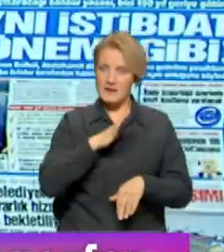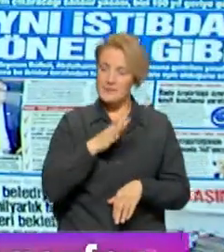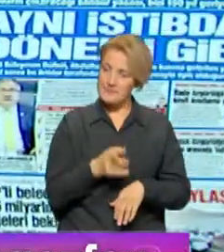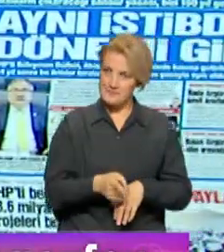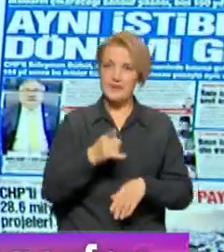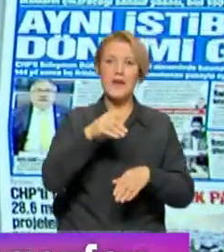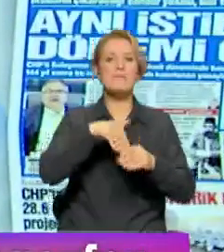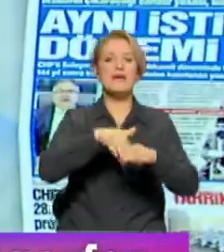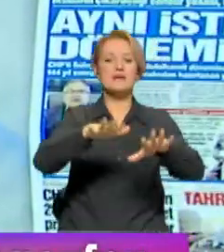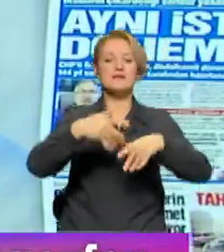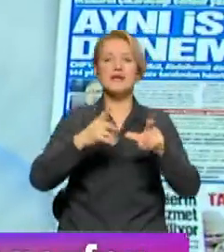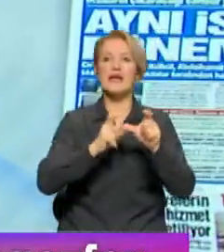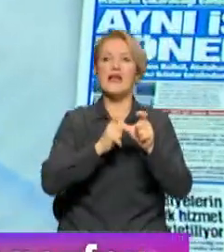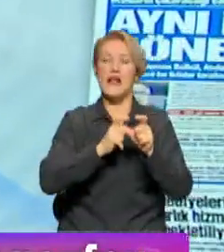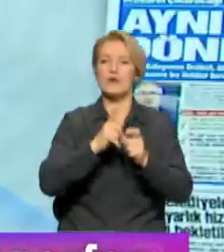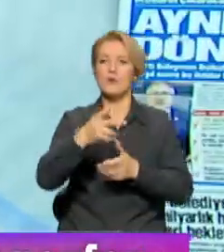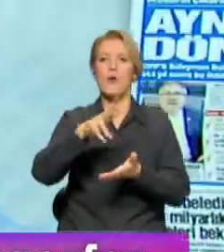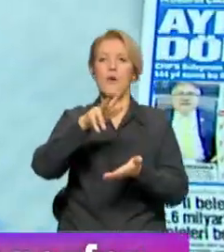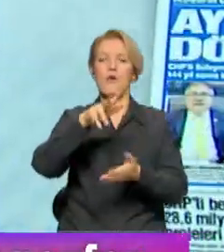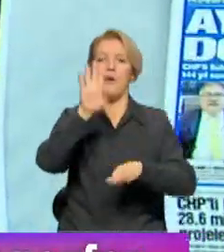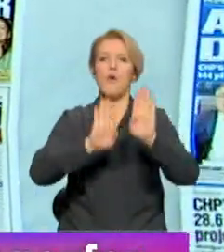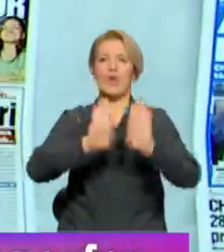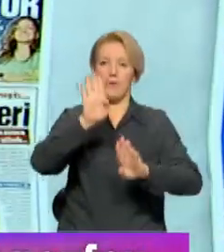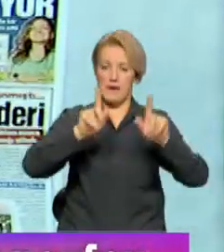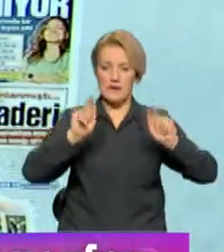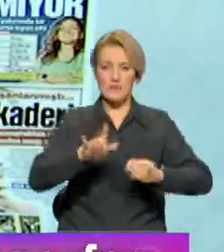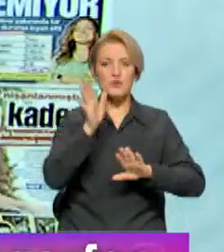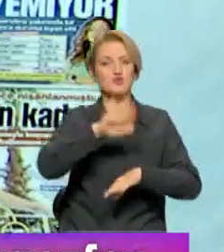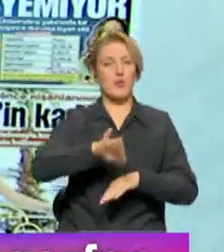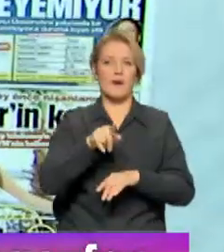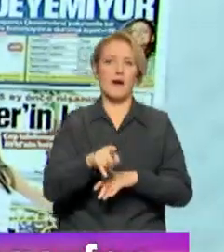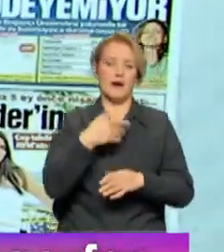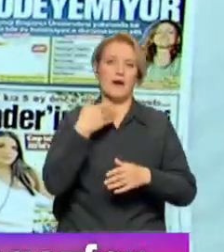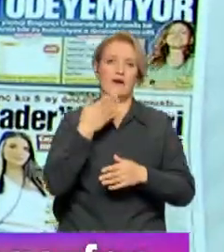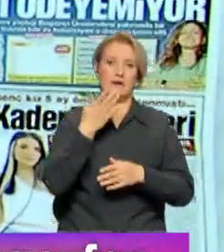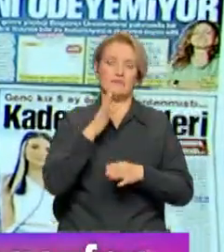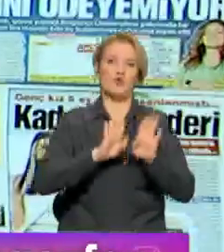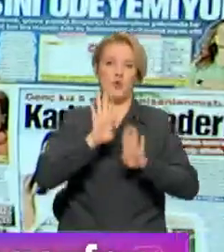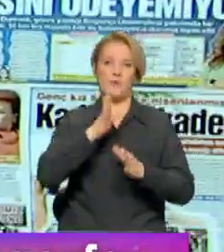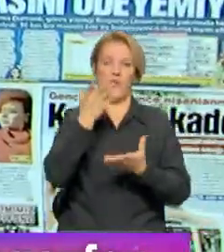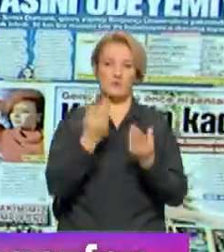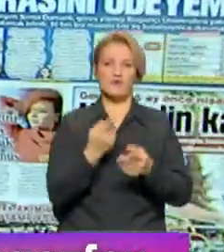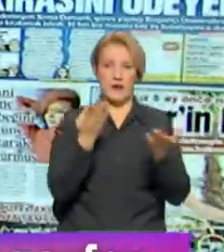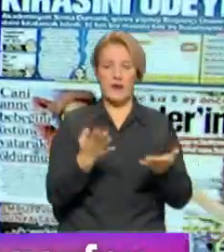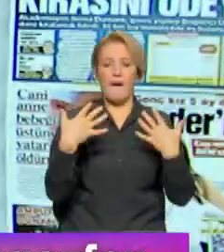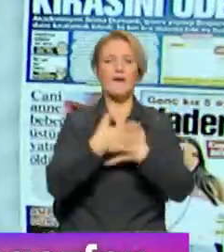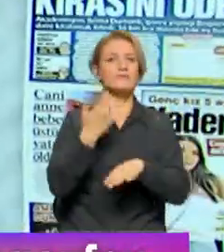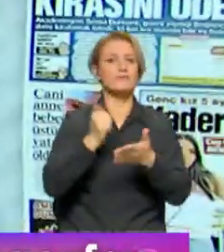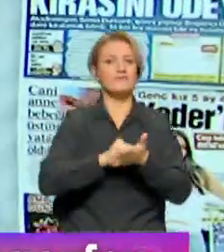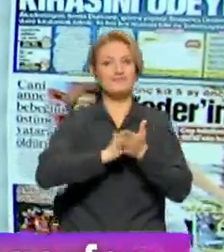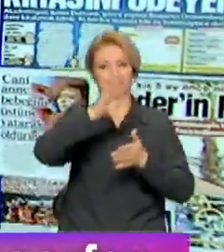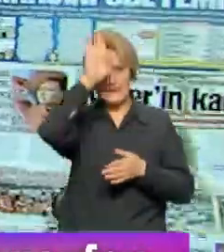genel kurulunda oyalanacak ve sonra da hayatımıza girecek onu bu şekilde aktarmış olalım gelelim Akşam gazetesi